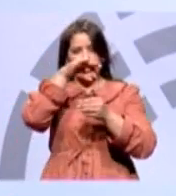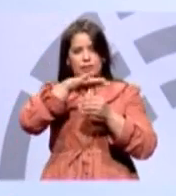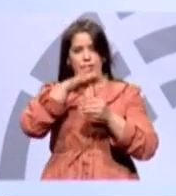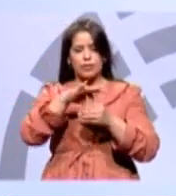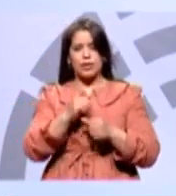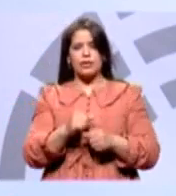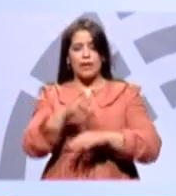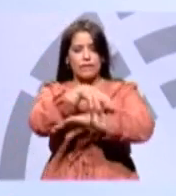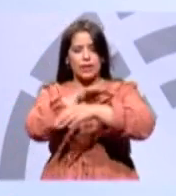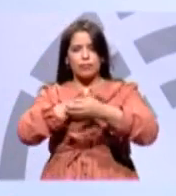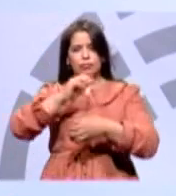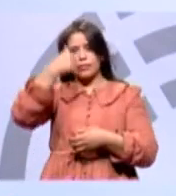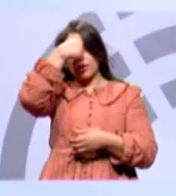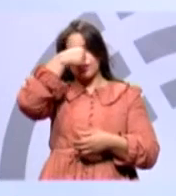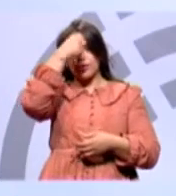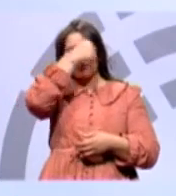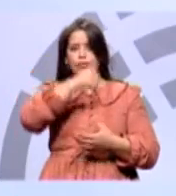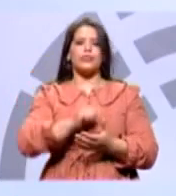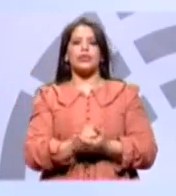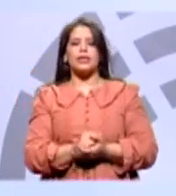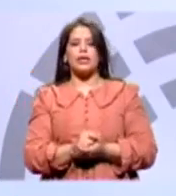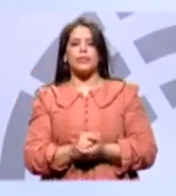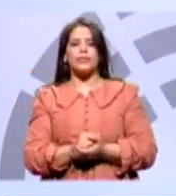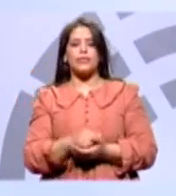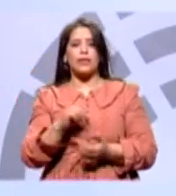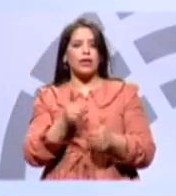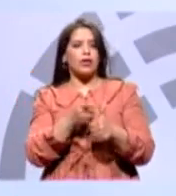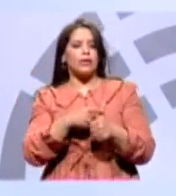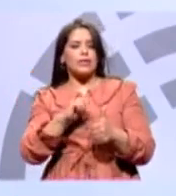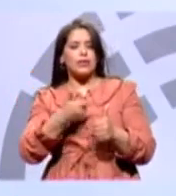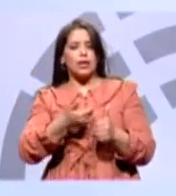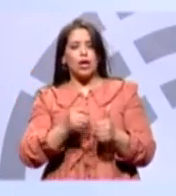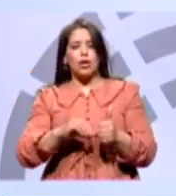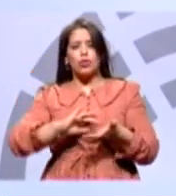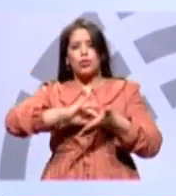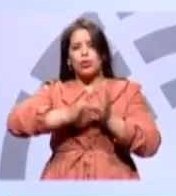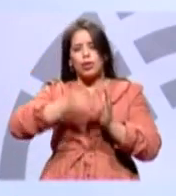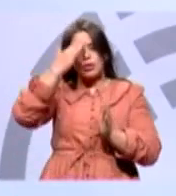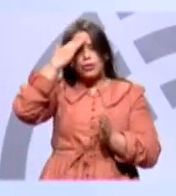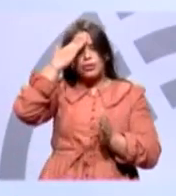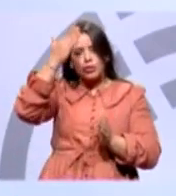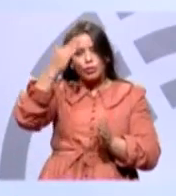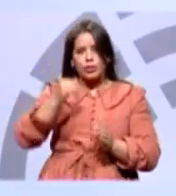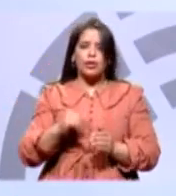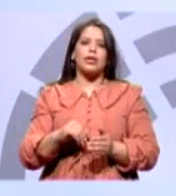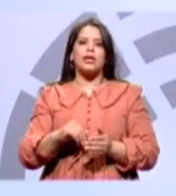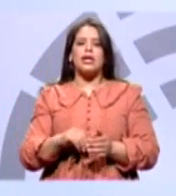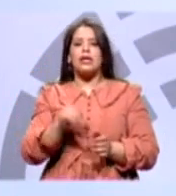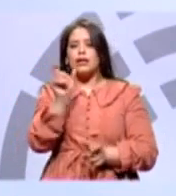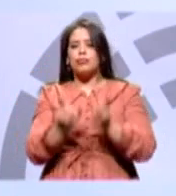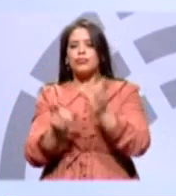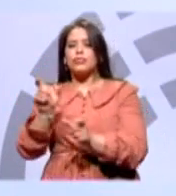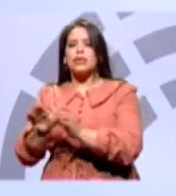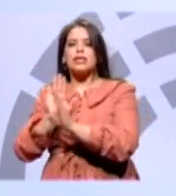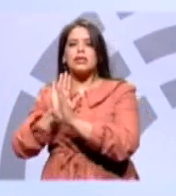بسالم اول ما ابدا به تدخل هذا هو كل الشكر والتقدير لاهالينا في بوسيه المبلطه بوعوان على الموساد